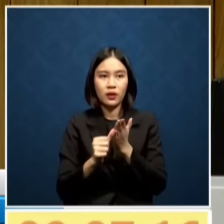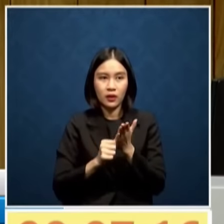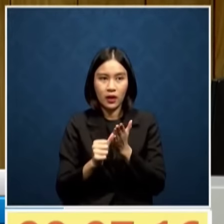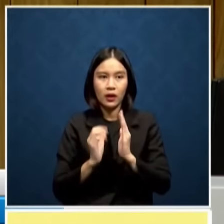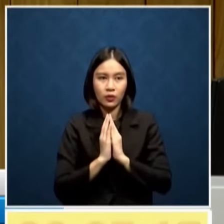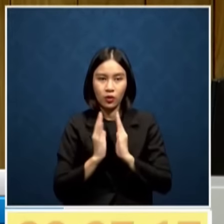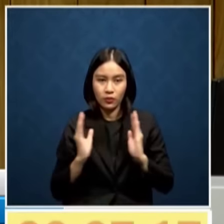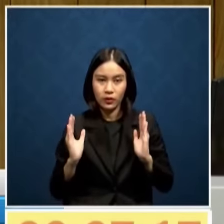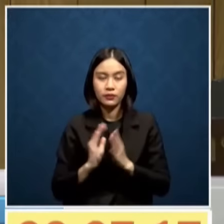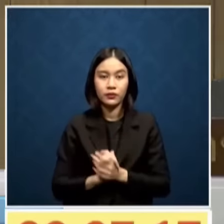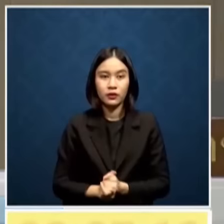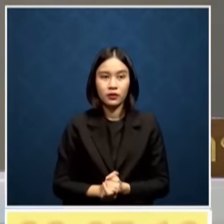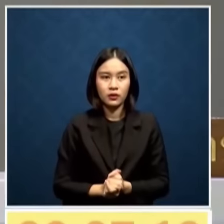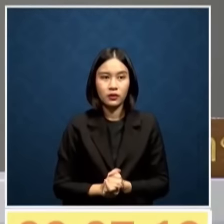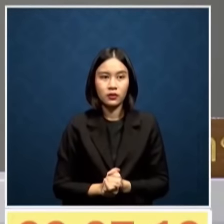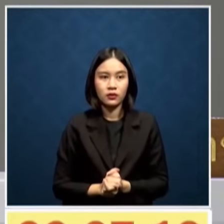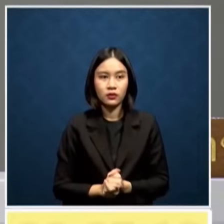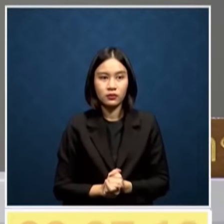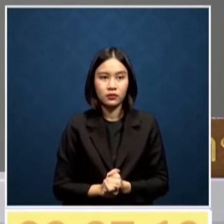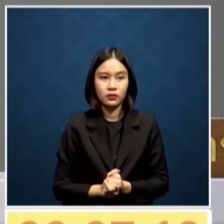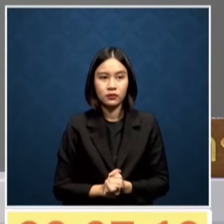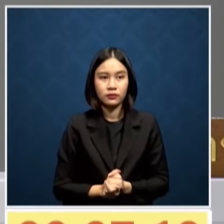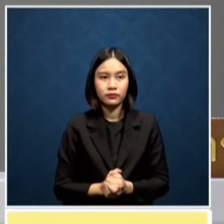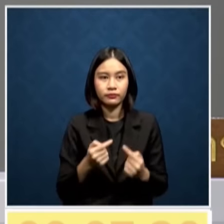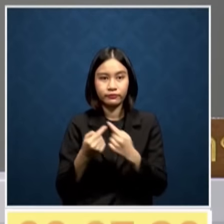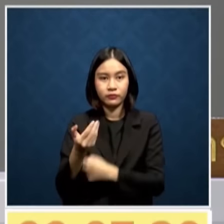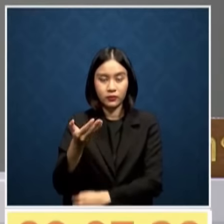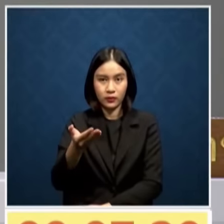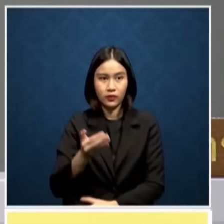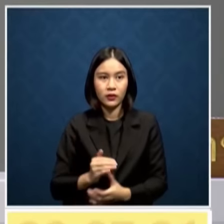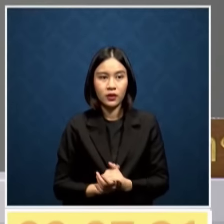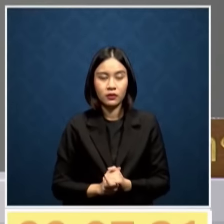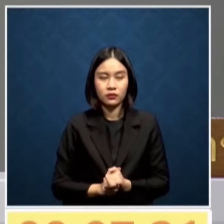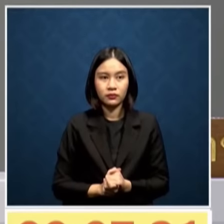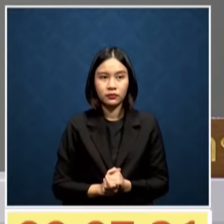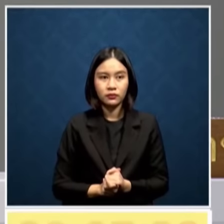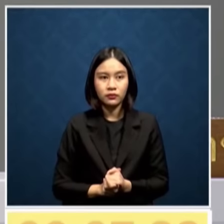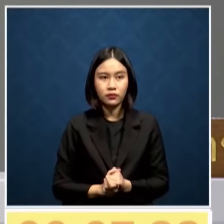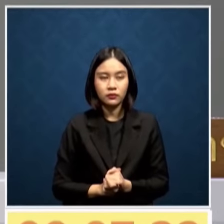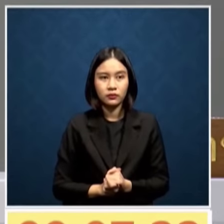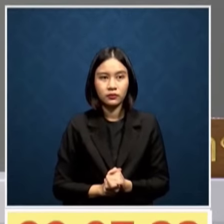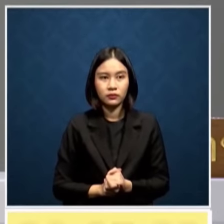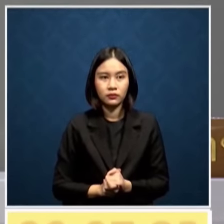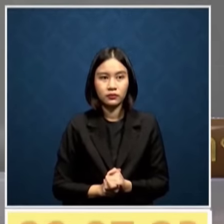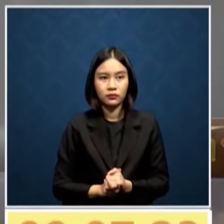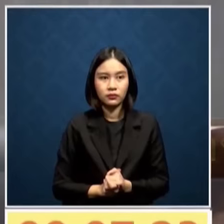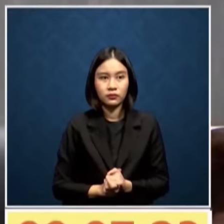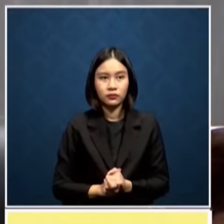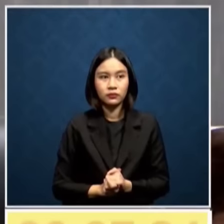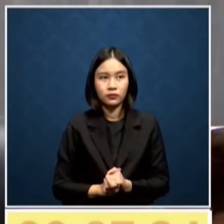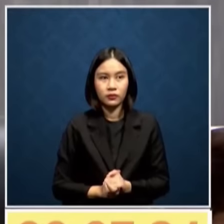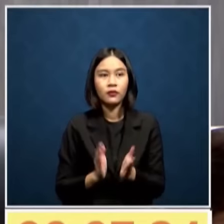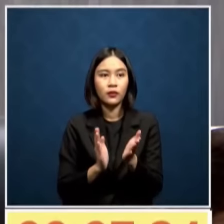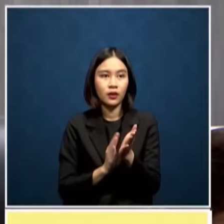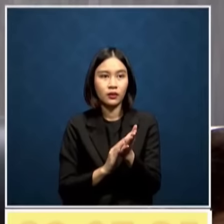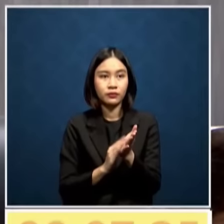คุณทุกท่านครับขอบคุณครับ เชิญครับเชิญอาจารย์นันนาครับ ท่านประธานคะต้องขอ